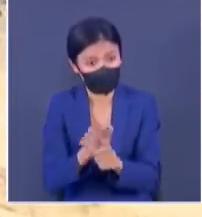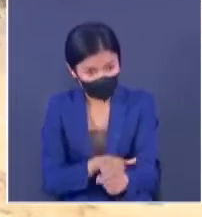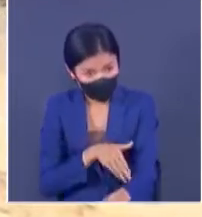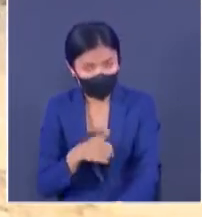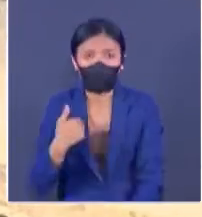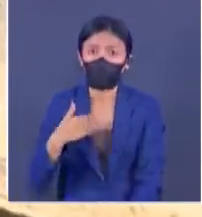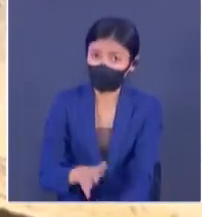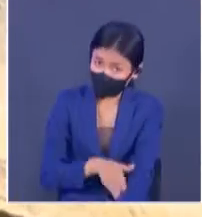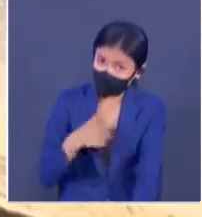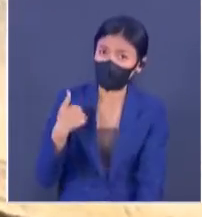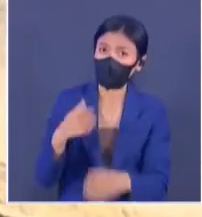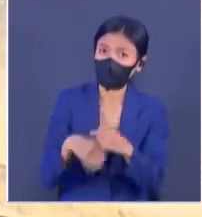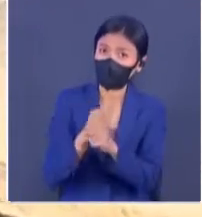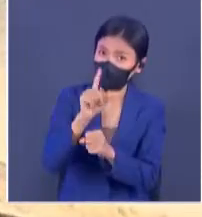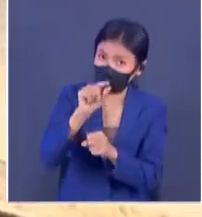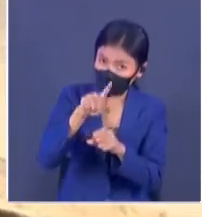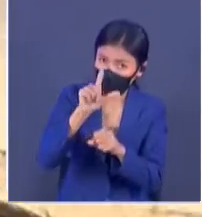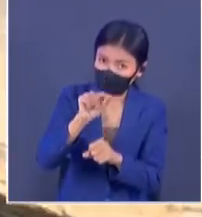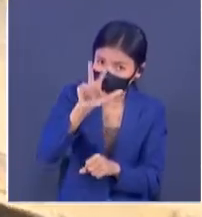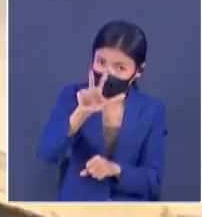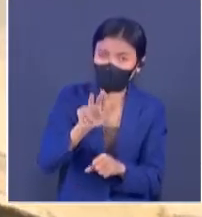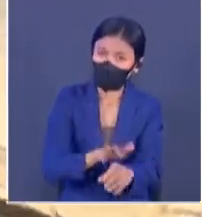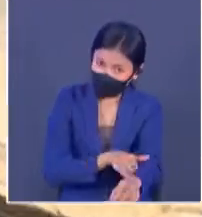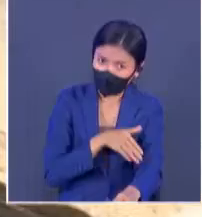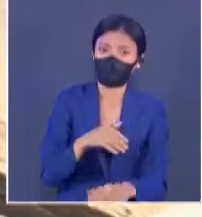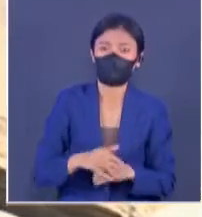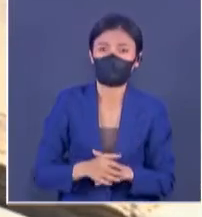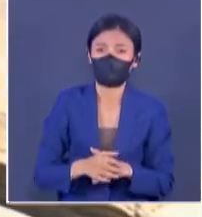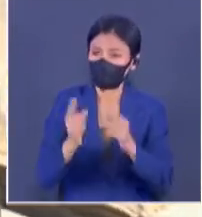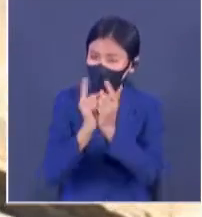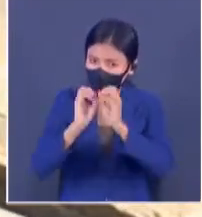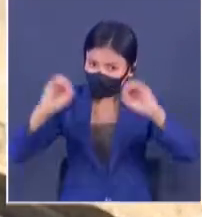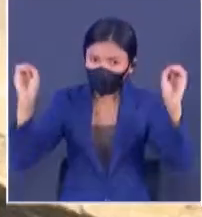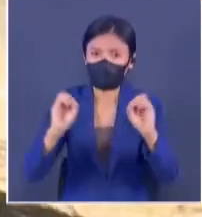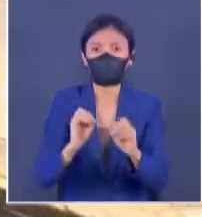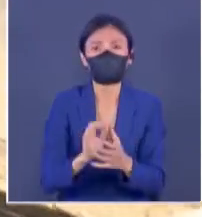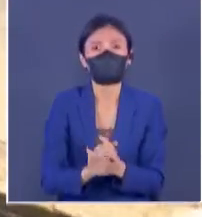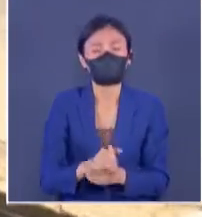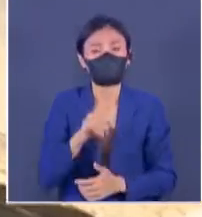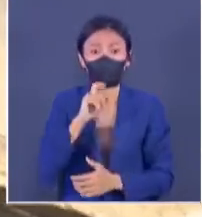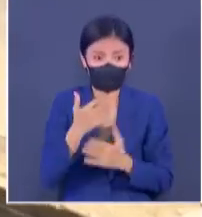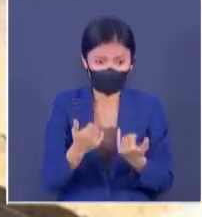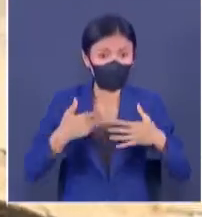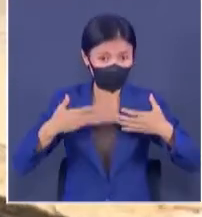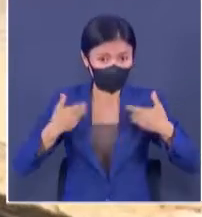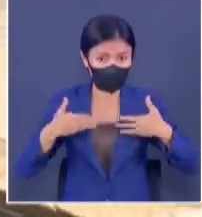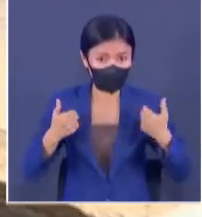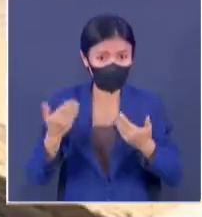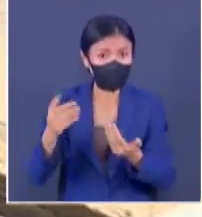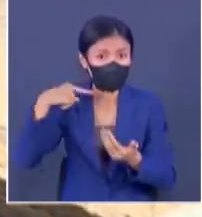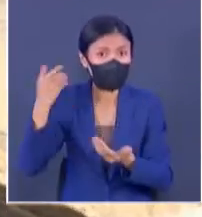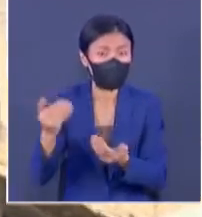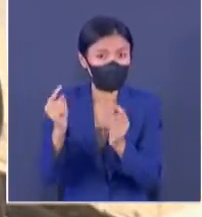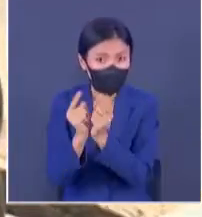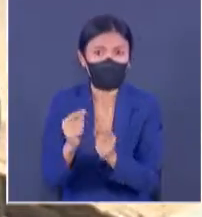านเหมือนกันทั้ง23ปี 23ปี 23ปีคุณตารู้สึกดีใจไหมที่เจอลูกสาว ดีใ